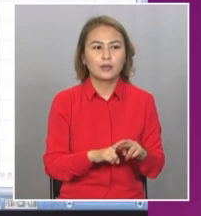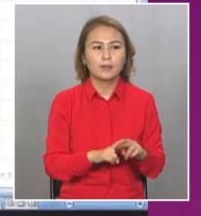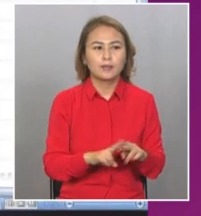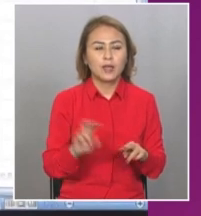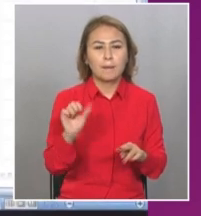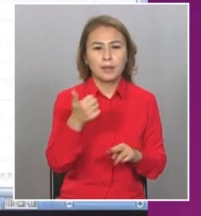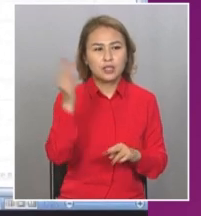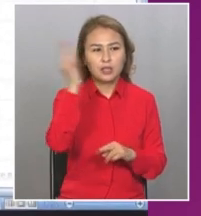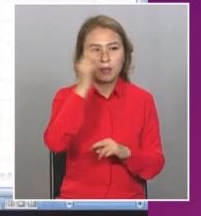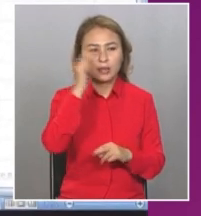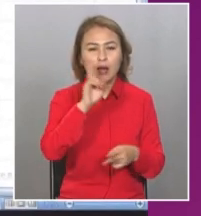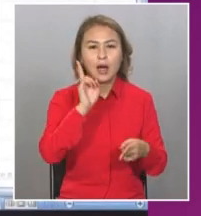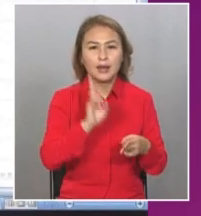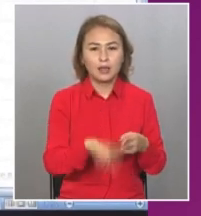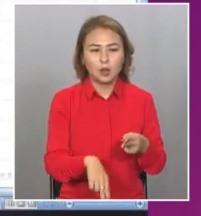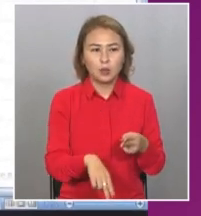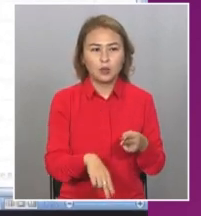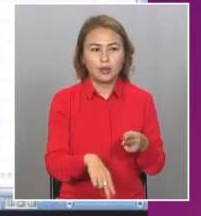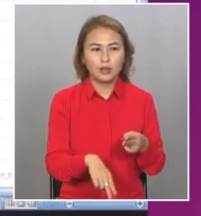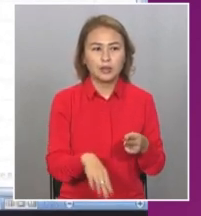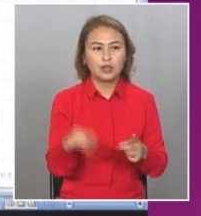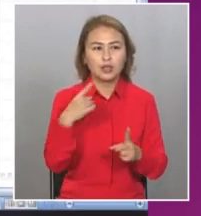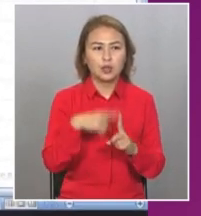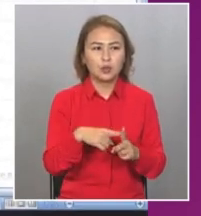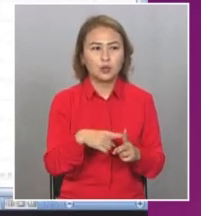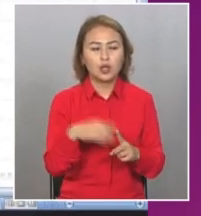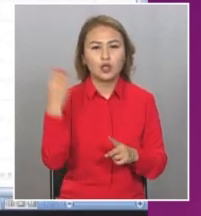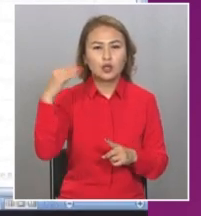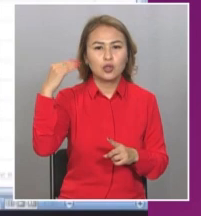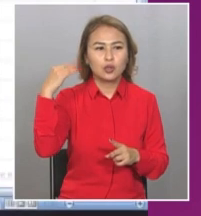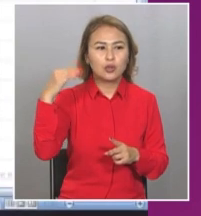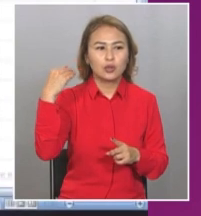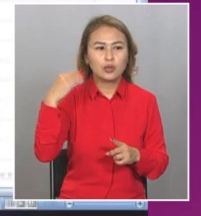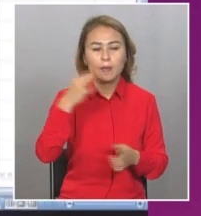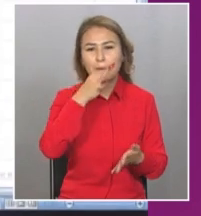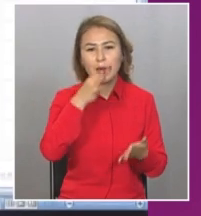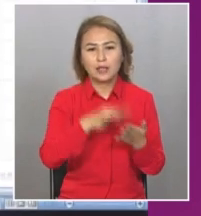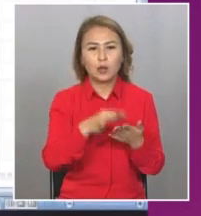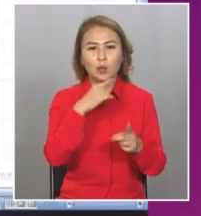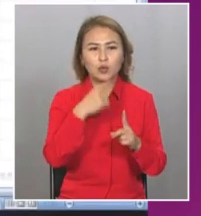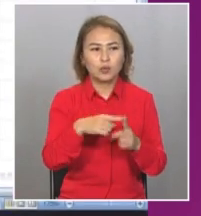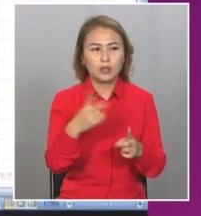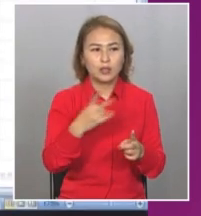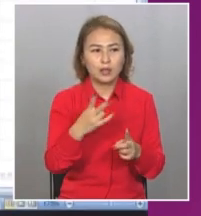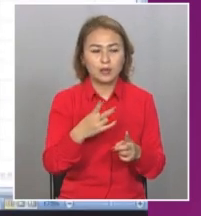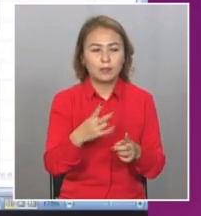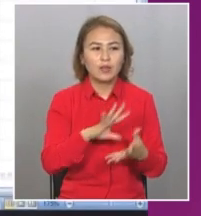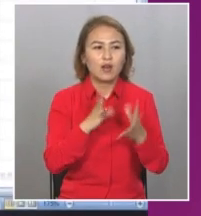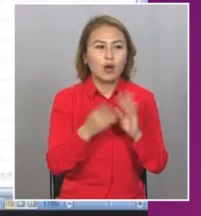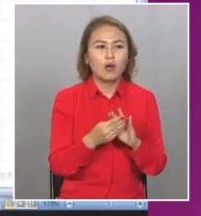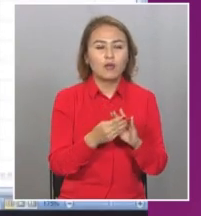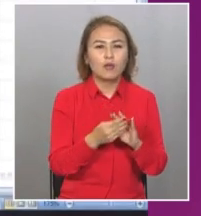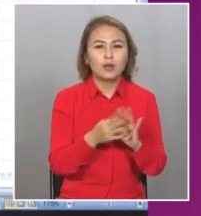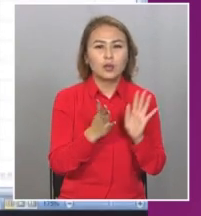бірінші сабақтың аяқталуына енді үзіліс мәнін қосуым керек. Сонда